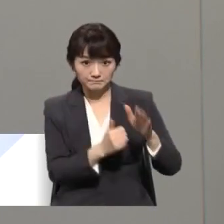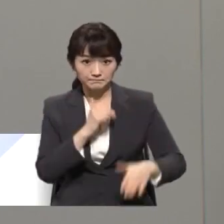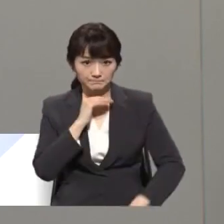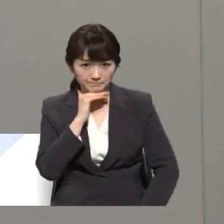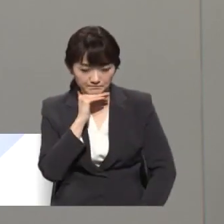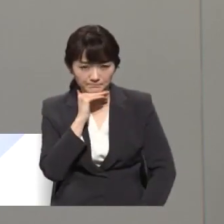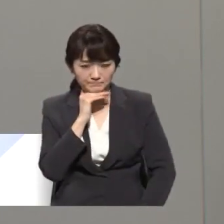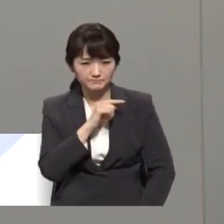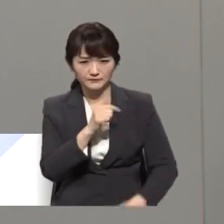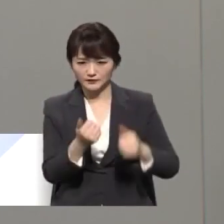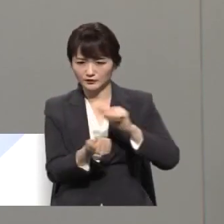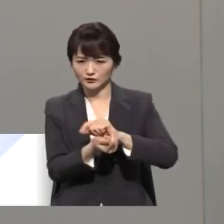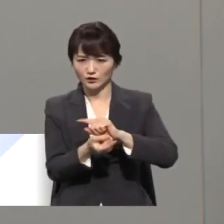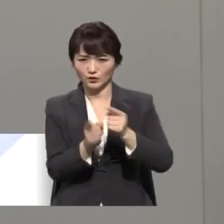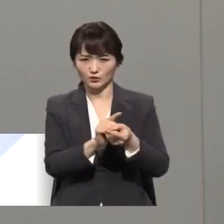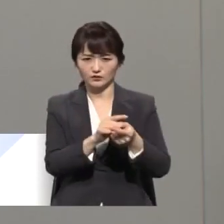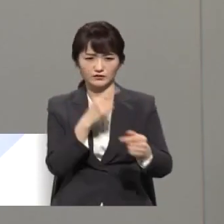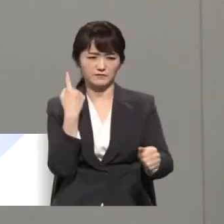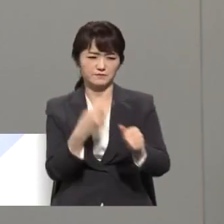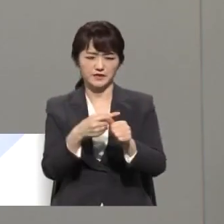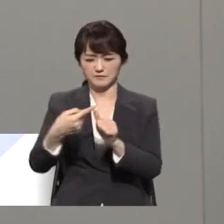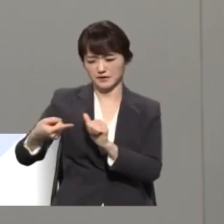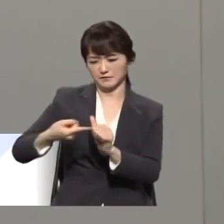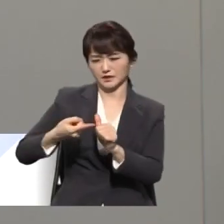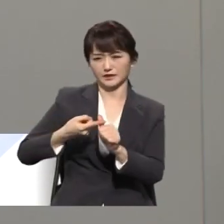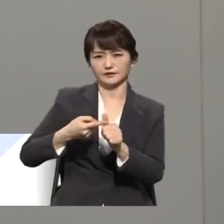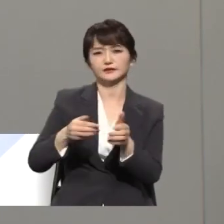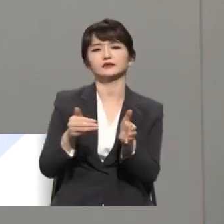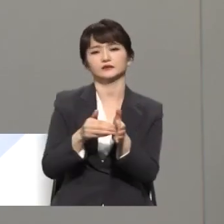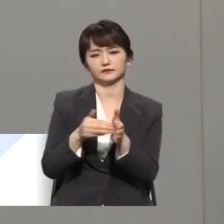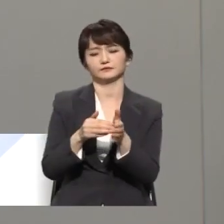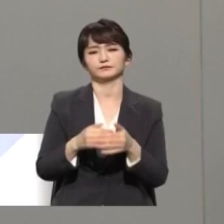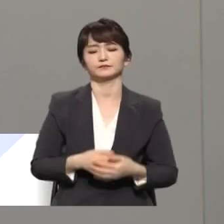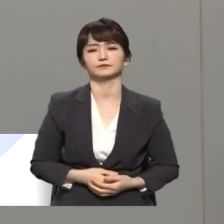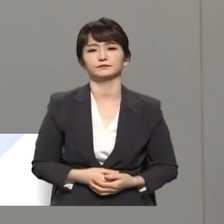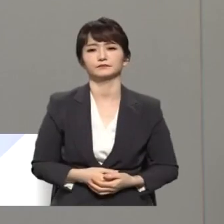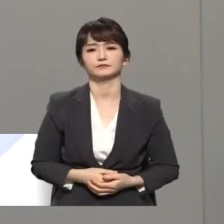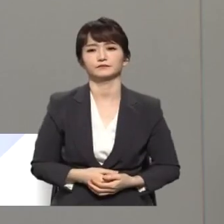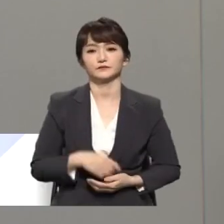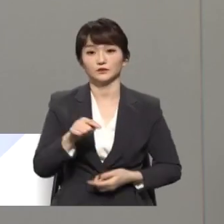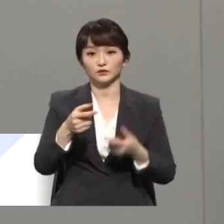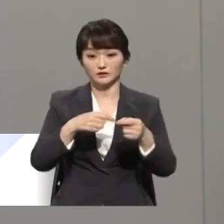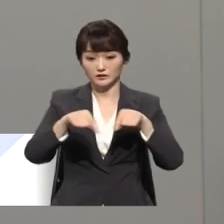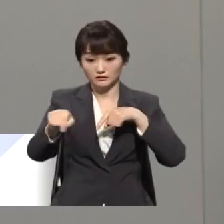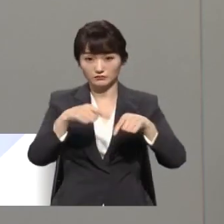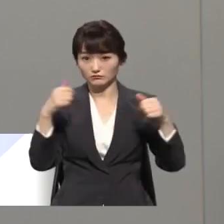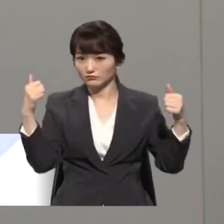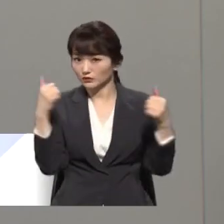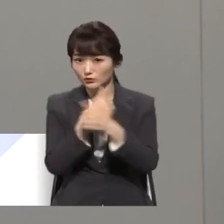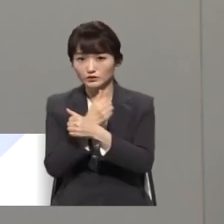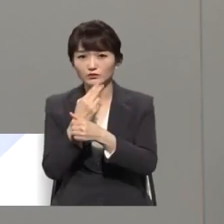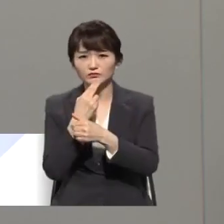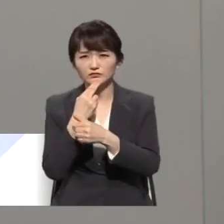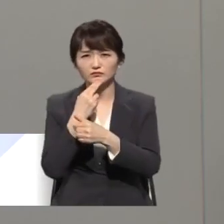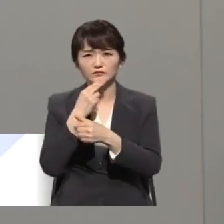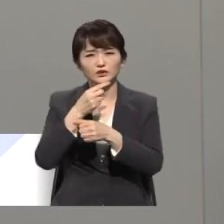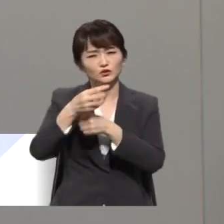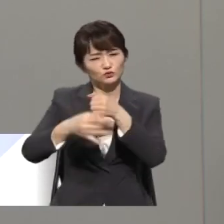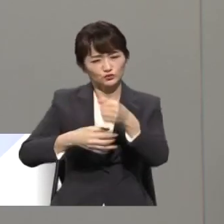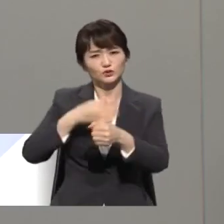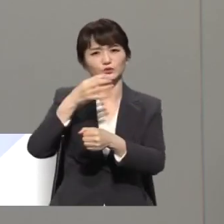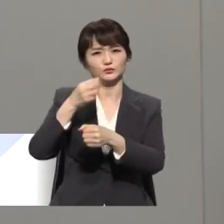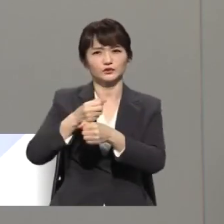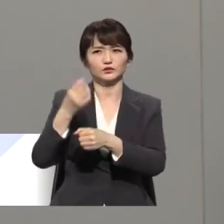기다리구 서로 비난 경제가 는 정치는 바뀌어 할 때가 되었습니다 이런 정치를 교체하지 않으면 앞으로도 수십 년 동안 우리는